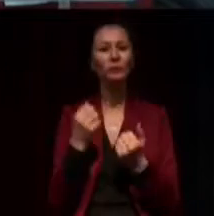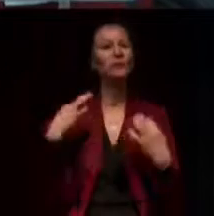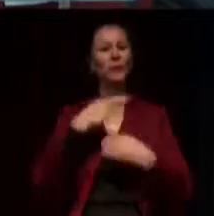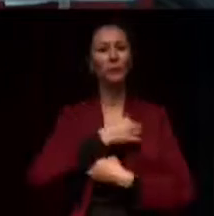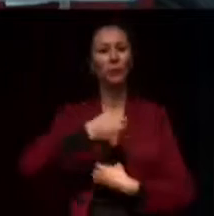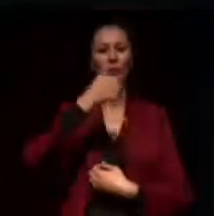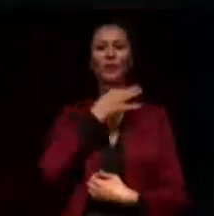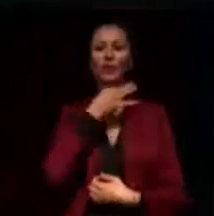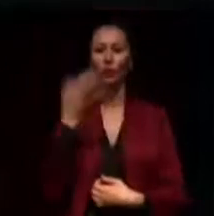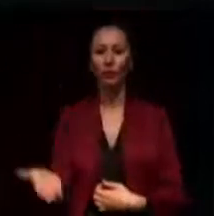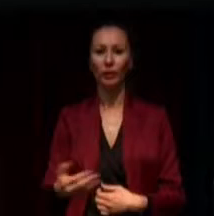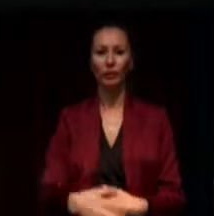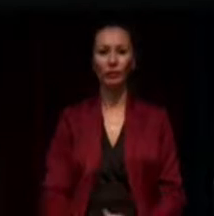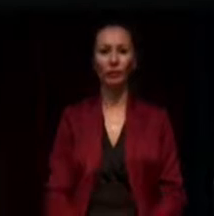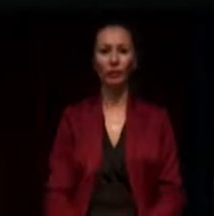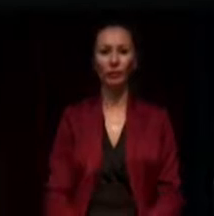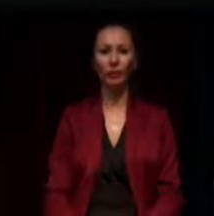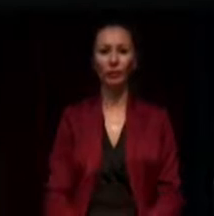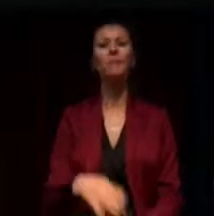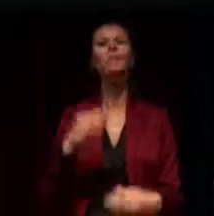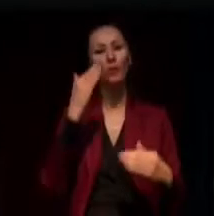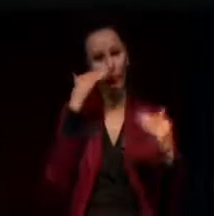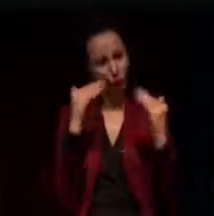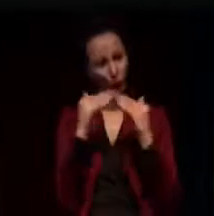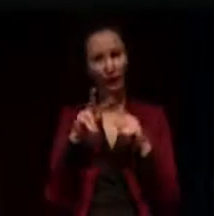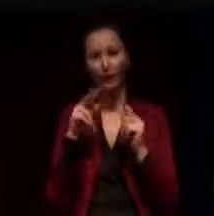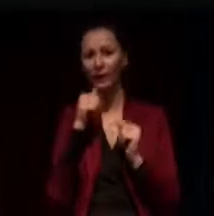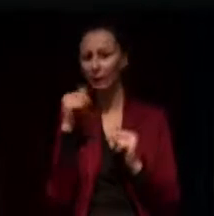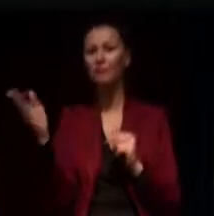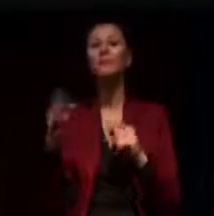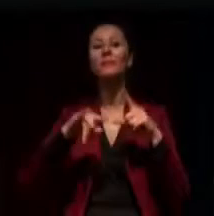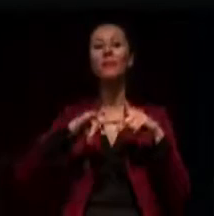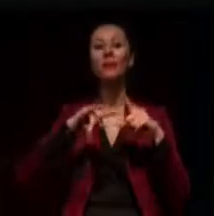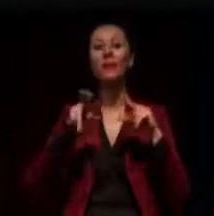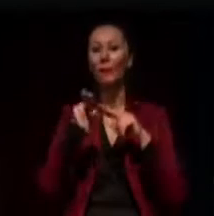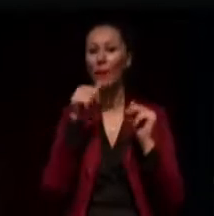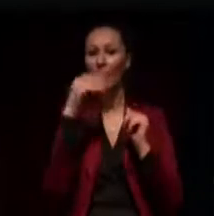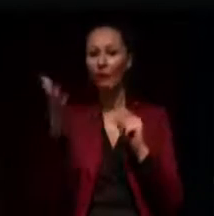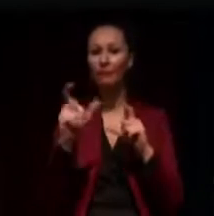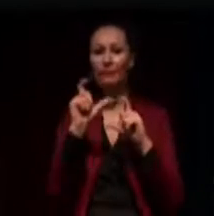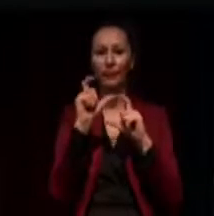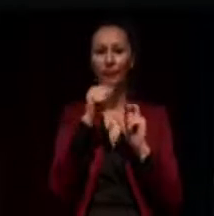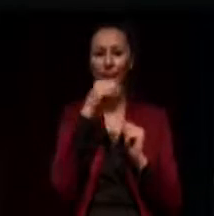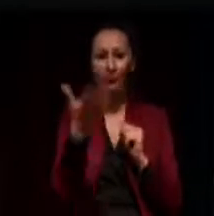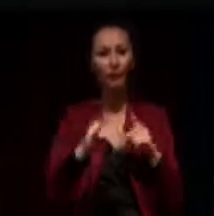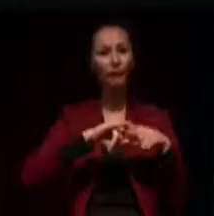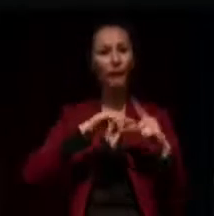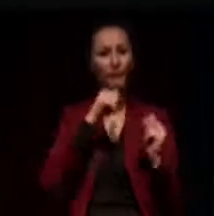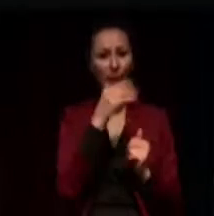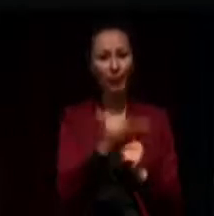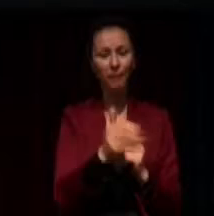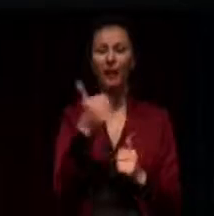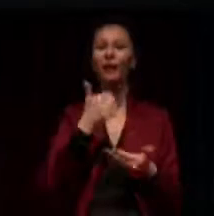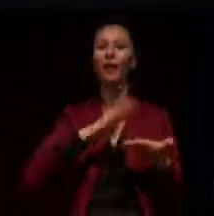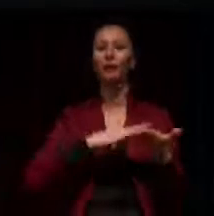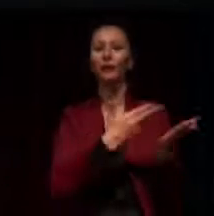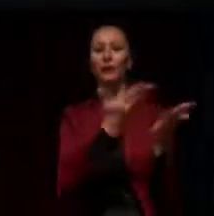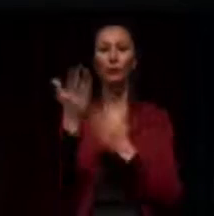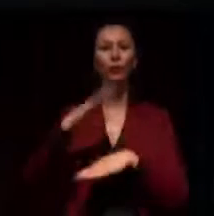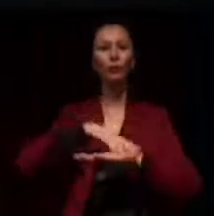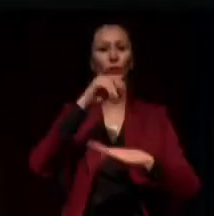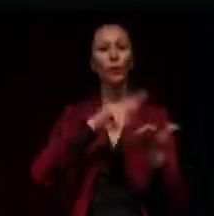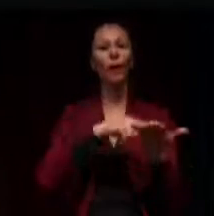Başkanım, teşekkür ediyorum. Evet. Nilay Hanım. Uygun efendim. Kemal Bey, Selahattin Bey, Hakan Bey. Değerli